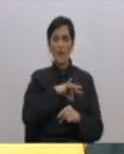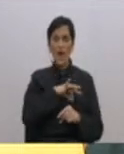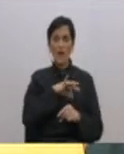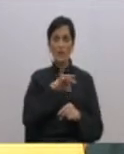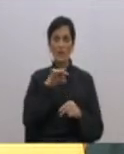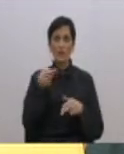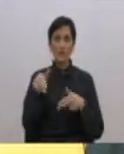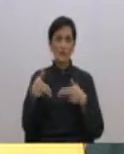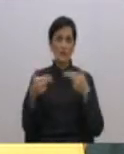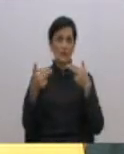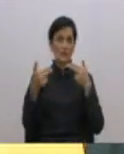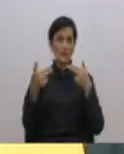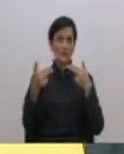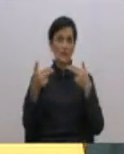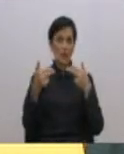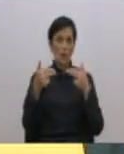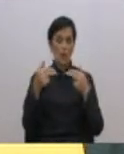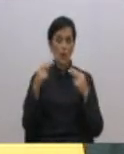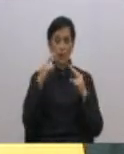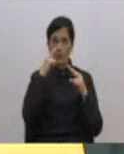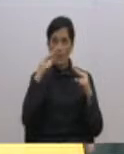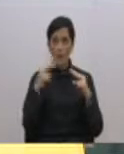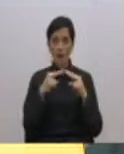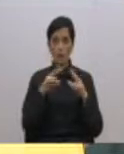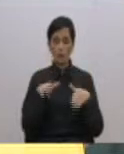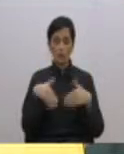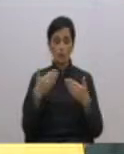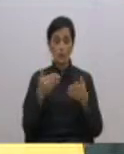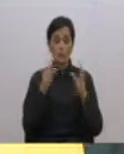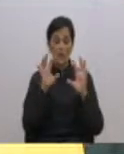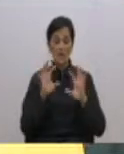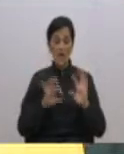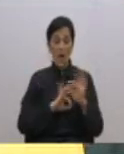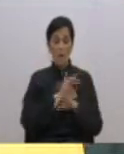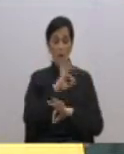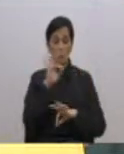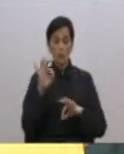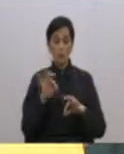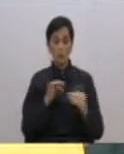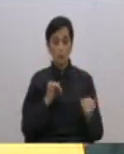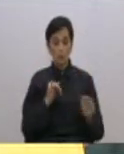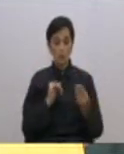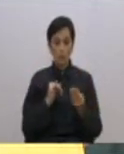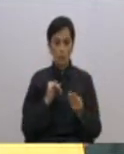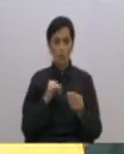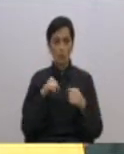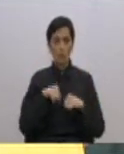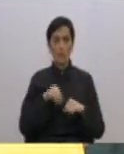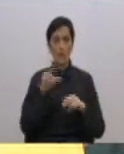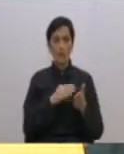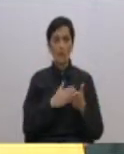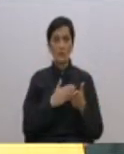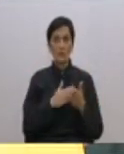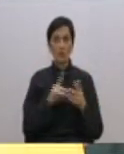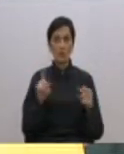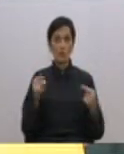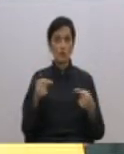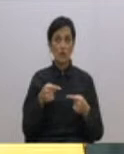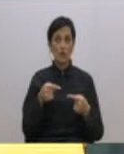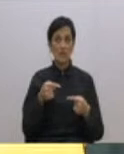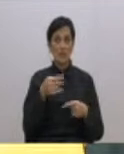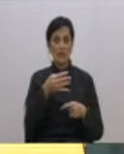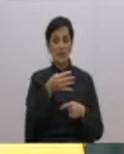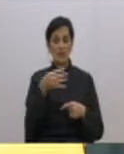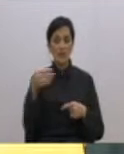პაემებით. შემოთავაზებული კანონპროექტით ეს უფლება გათვალისწინებული არის შესაძლებში